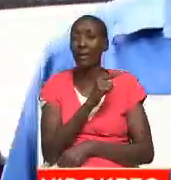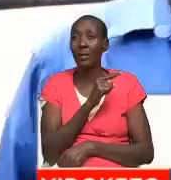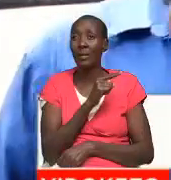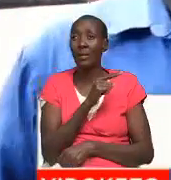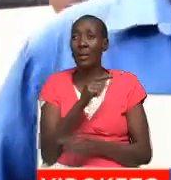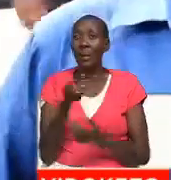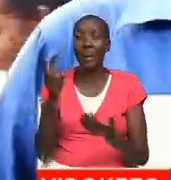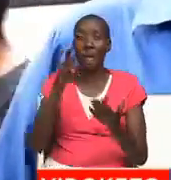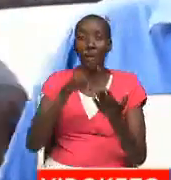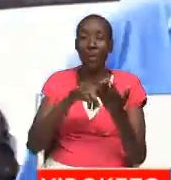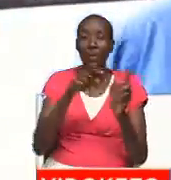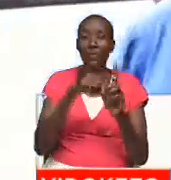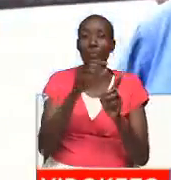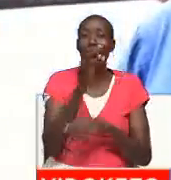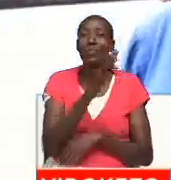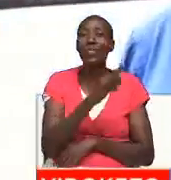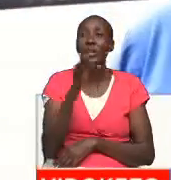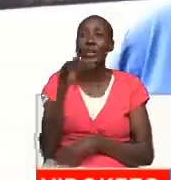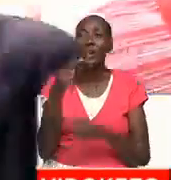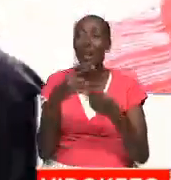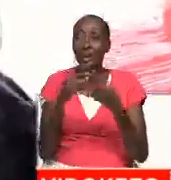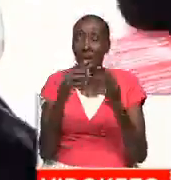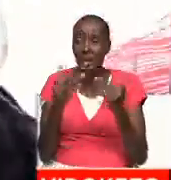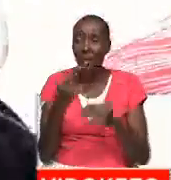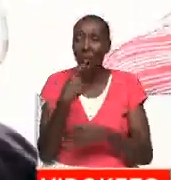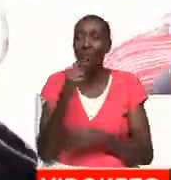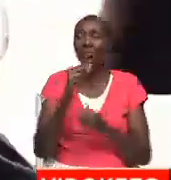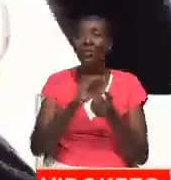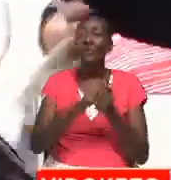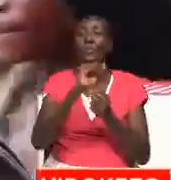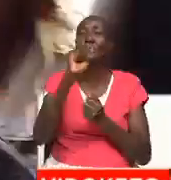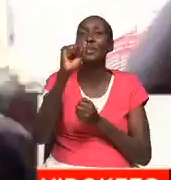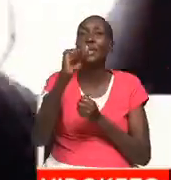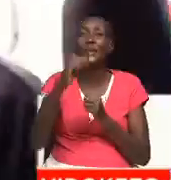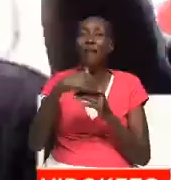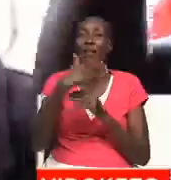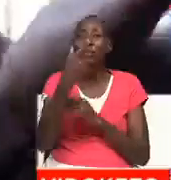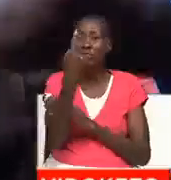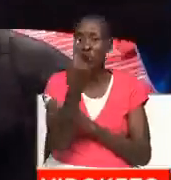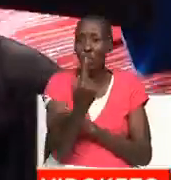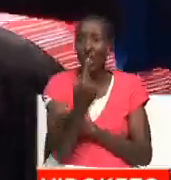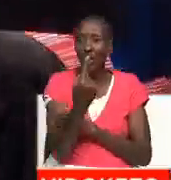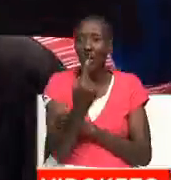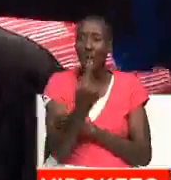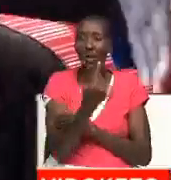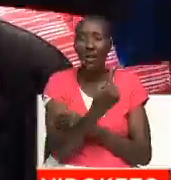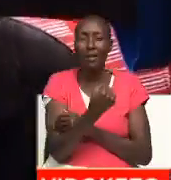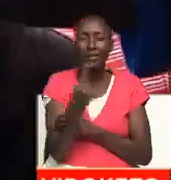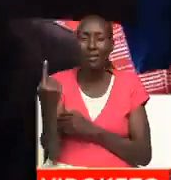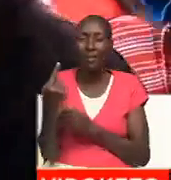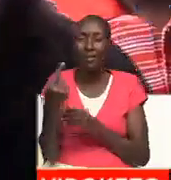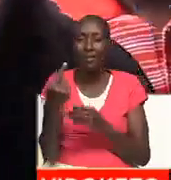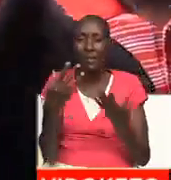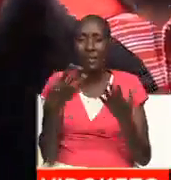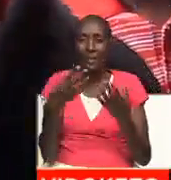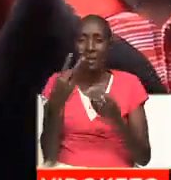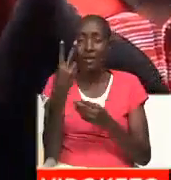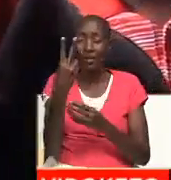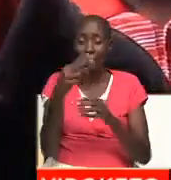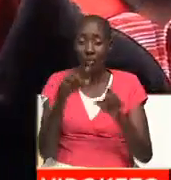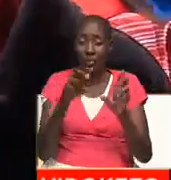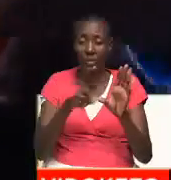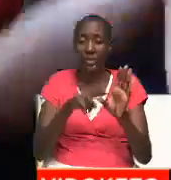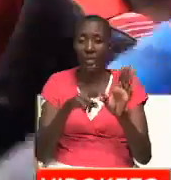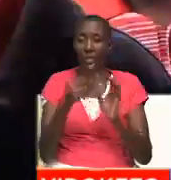lakini sisi tunaambiwa watu beba watu 15. Mbele inabeba mtu mmoja, ni moja moja kwa kila pea, moja moja tu. Alafu pale